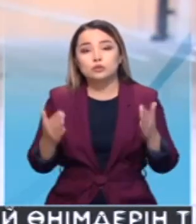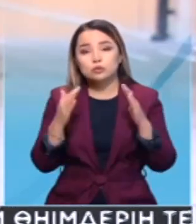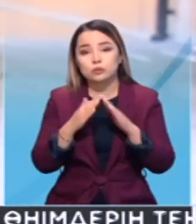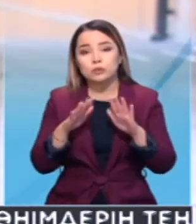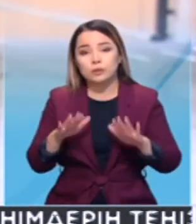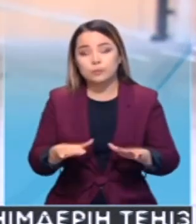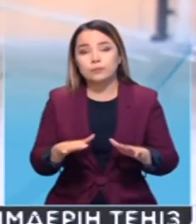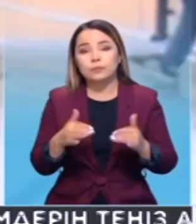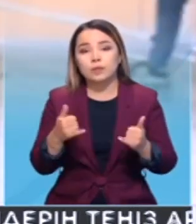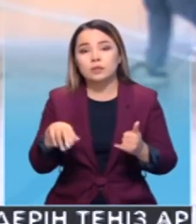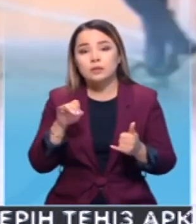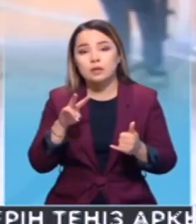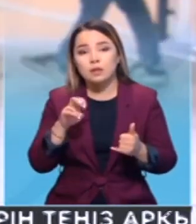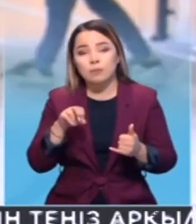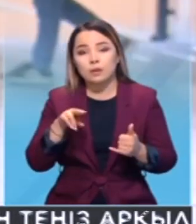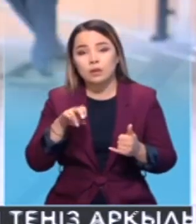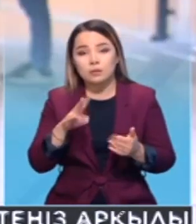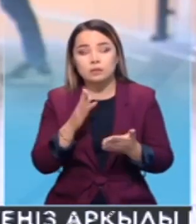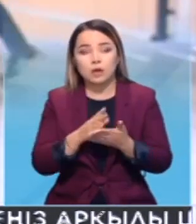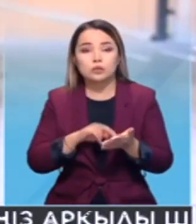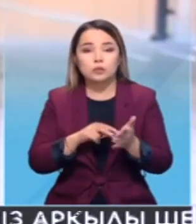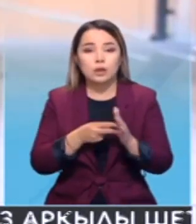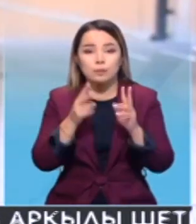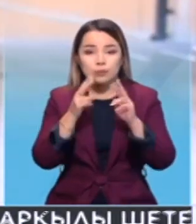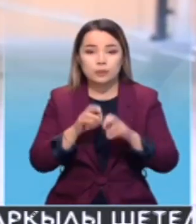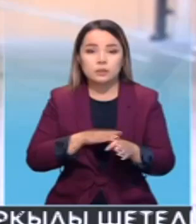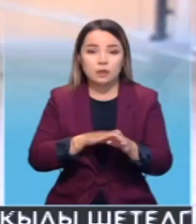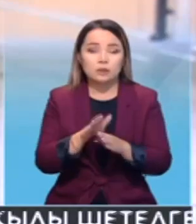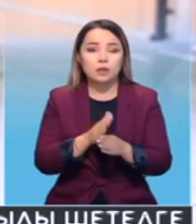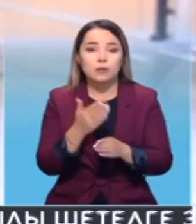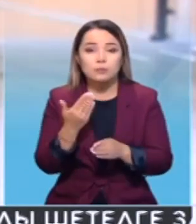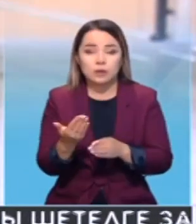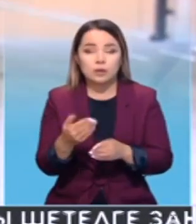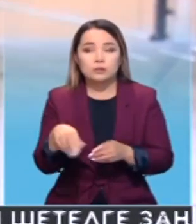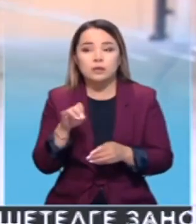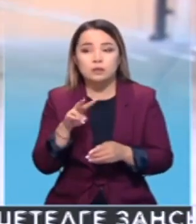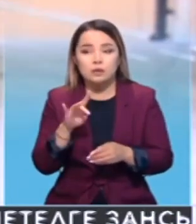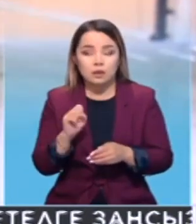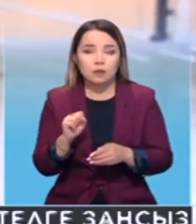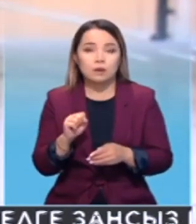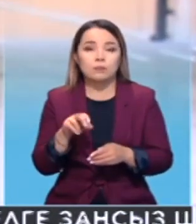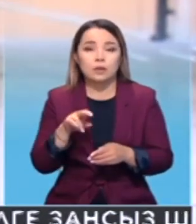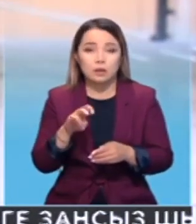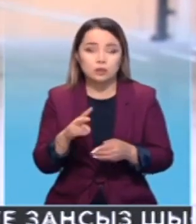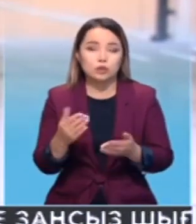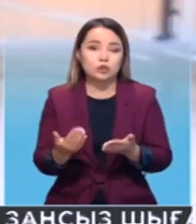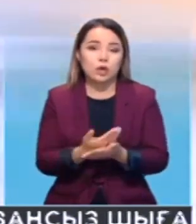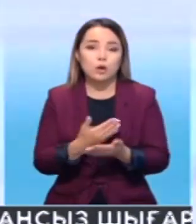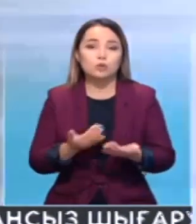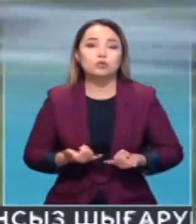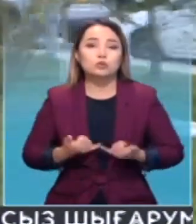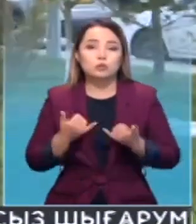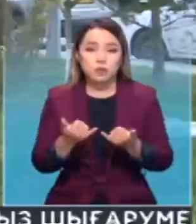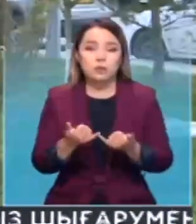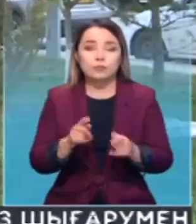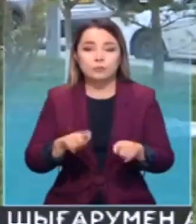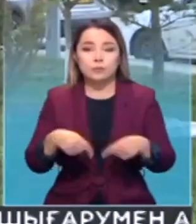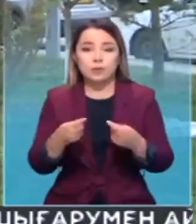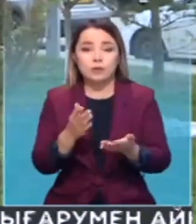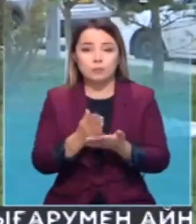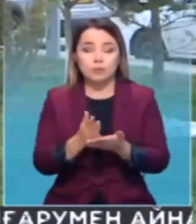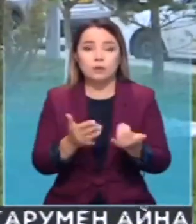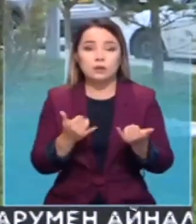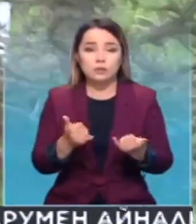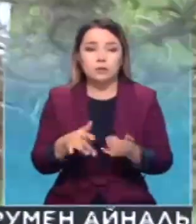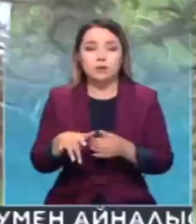жалпы дендропланын жаңадан қарастырдық. Сол дендропланға жаңа ұсыныстар бердік. Тағы бір мәселе